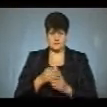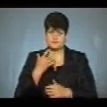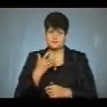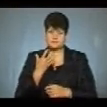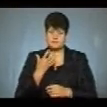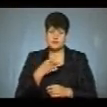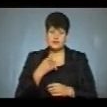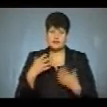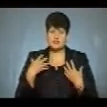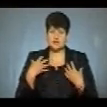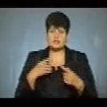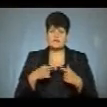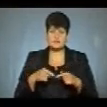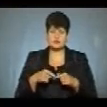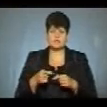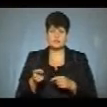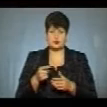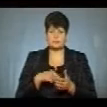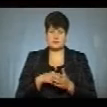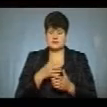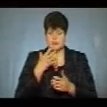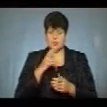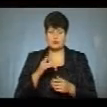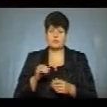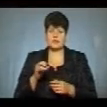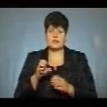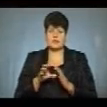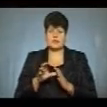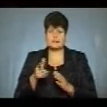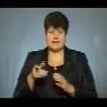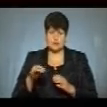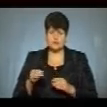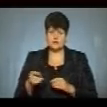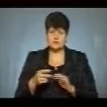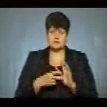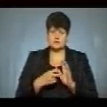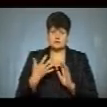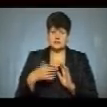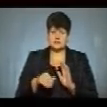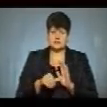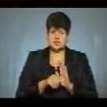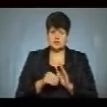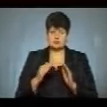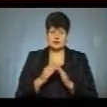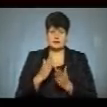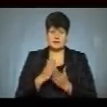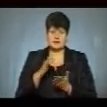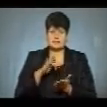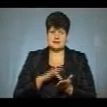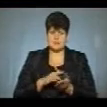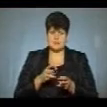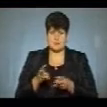словами начальника відділу «Тернопільміськтеплокомуненерго» Михайла Горбаня, у Тернополі 756 будинків мають централізоване